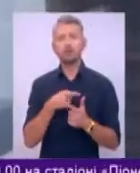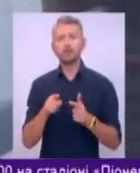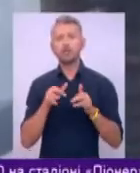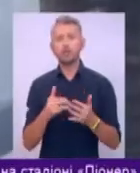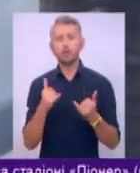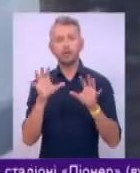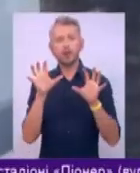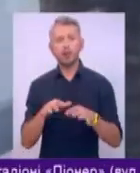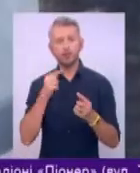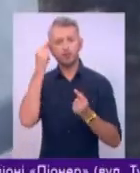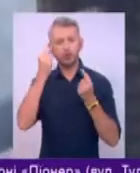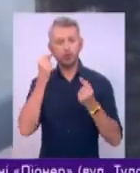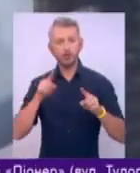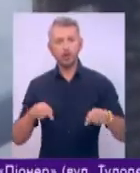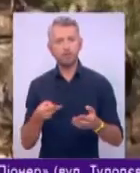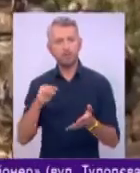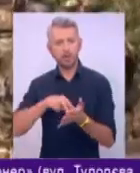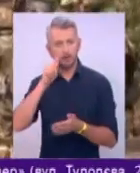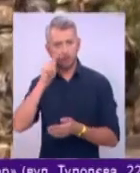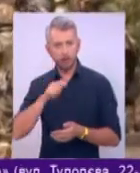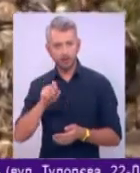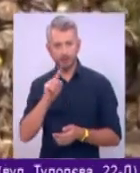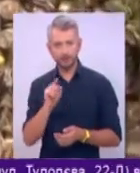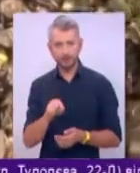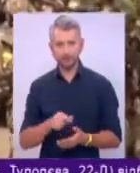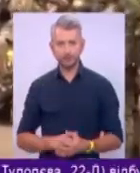закони психологічної реабілітації в Україні?